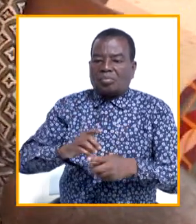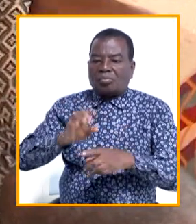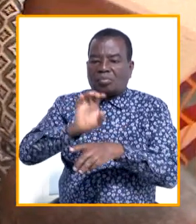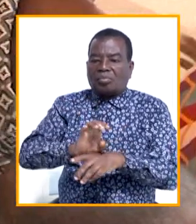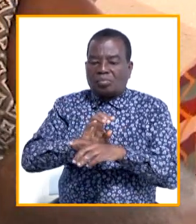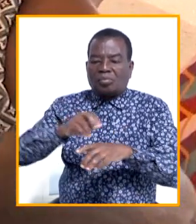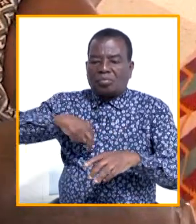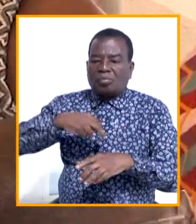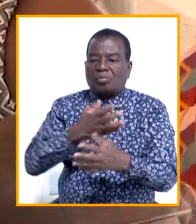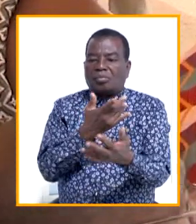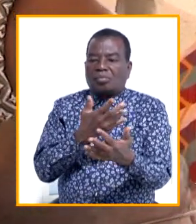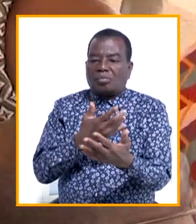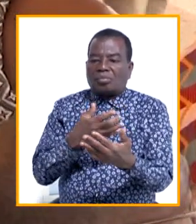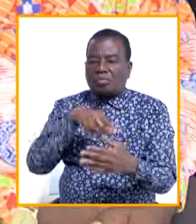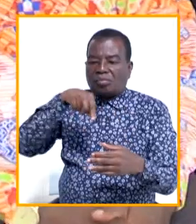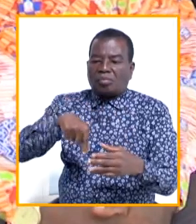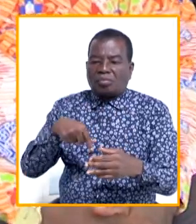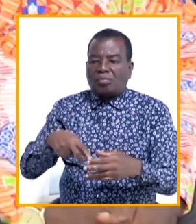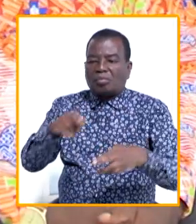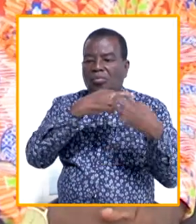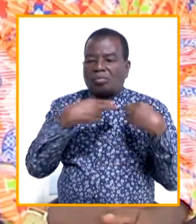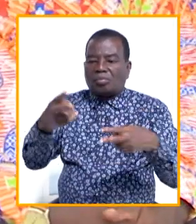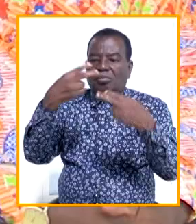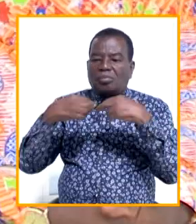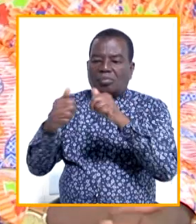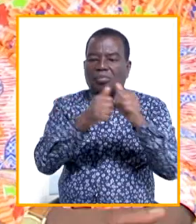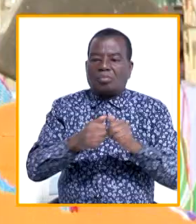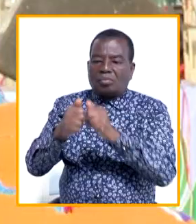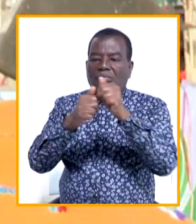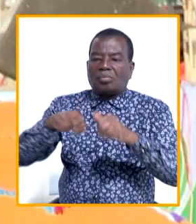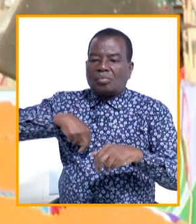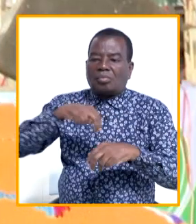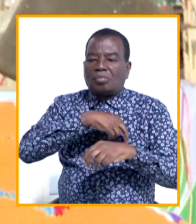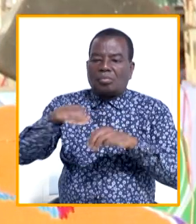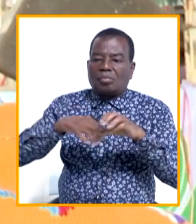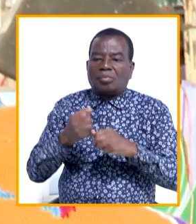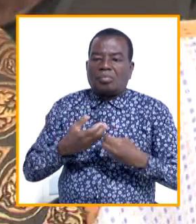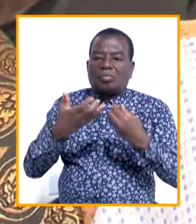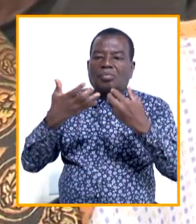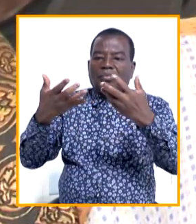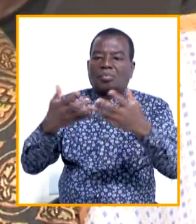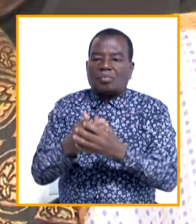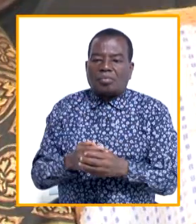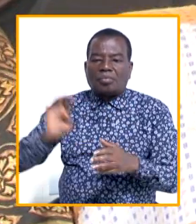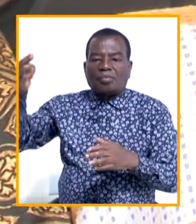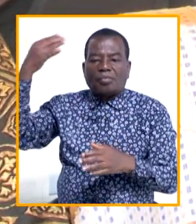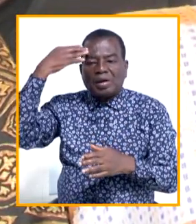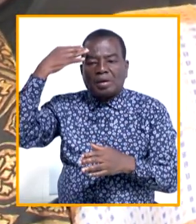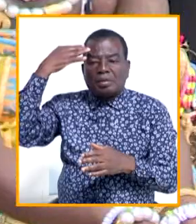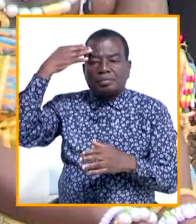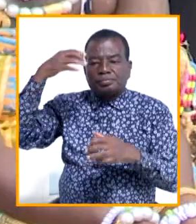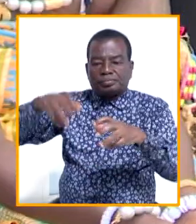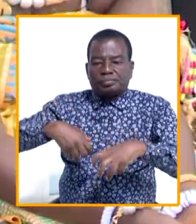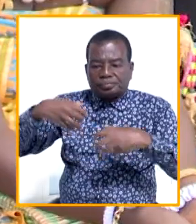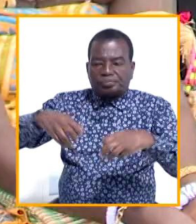donc nous attendons que les cadres viennent ensemble nous allons faire évoluer le FA festival le ministre d'État ministre de